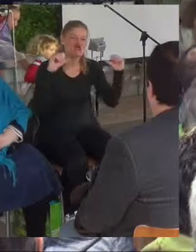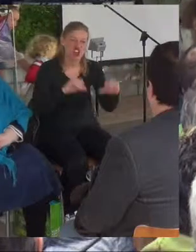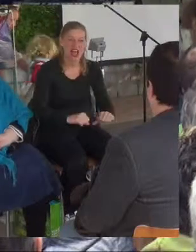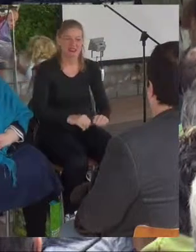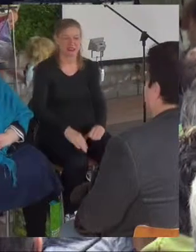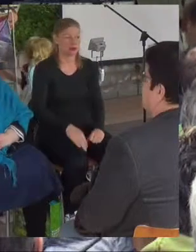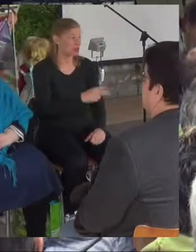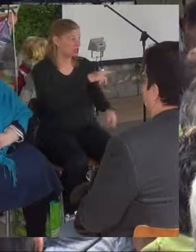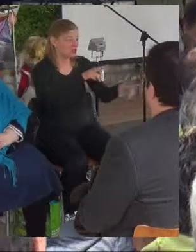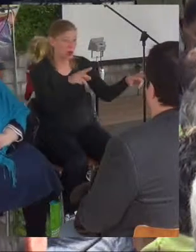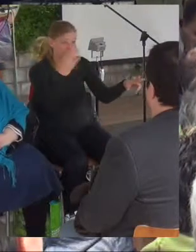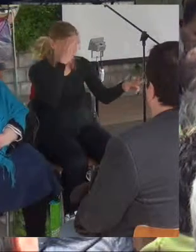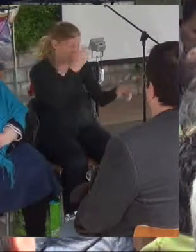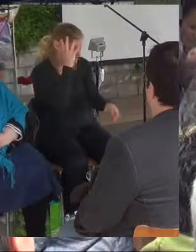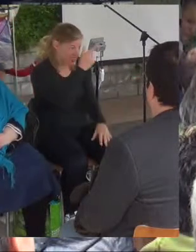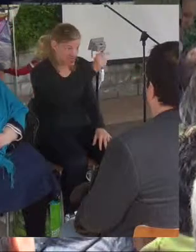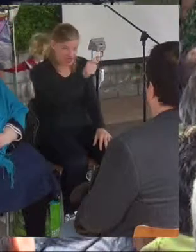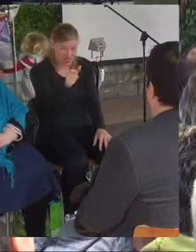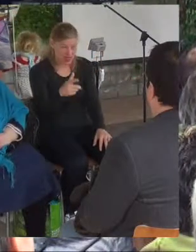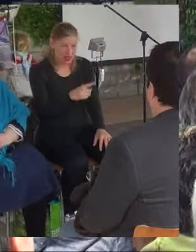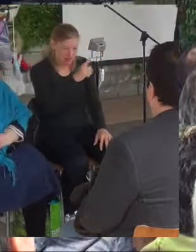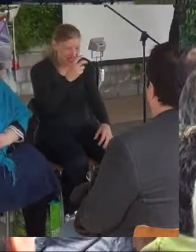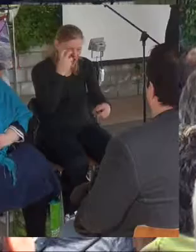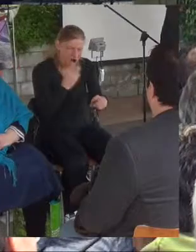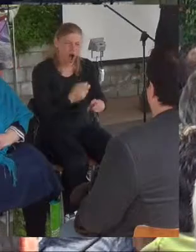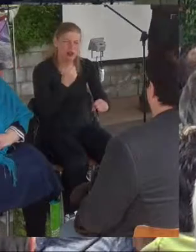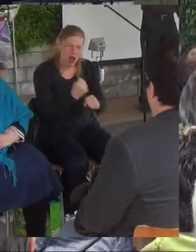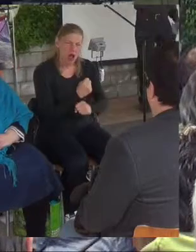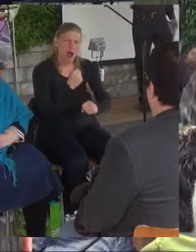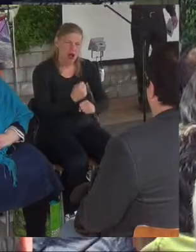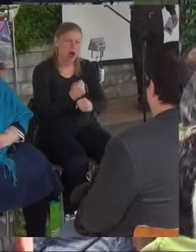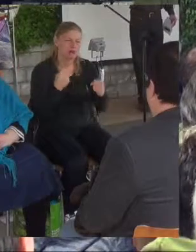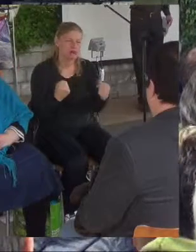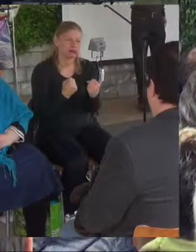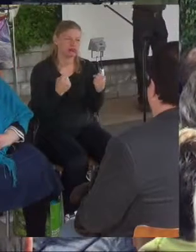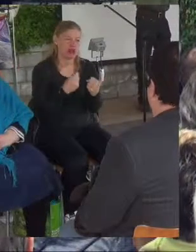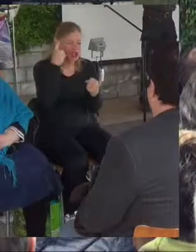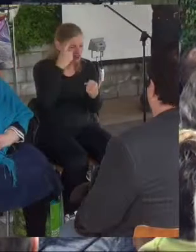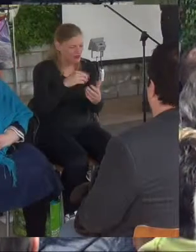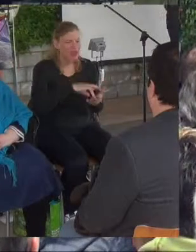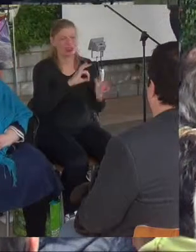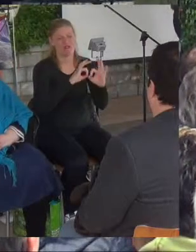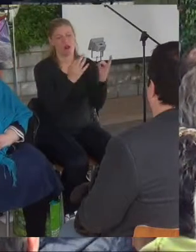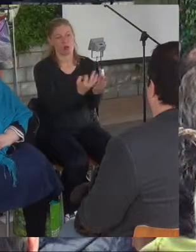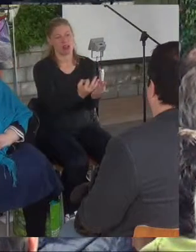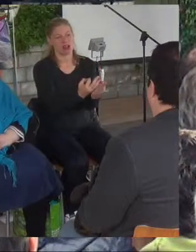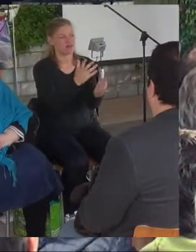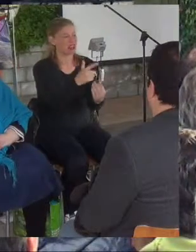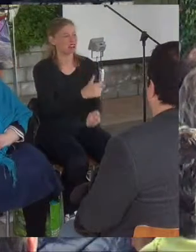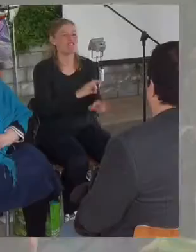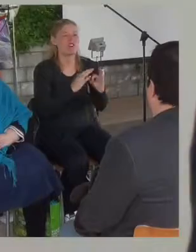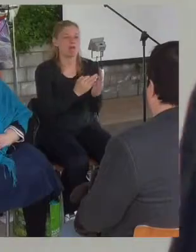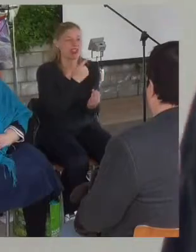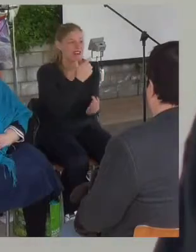um, ich kenne viele Leute von euch. Ich weiß, wie hart ihr arbeitet. Ich weiß, dass ihr Familien habt, dass ihr Familienväter